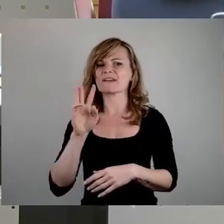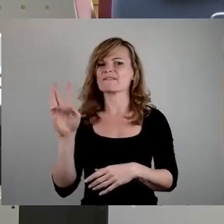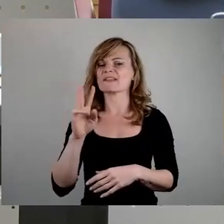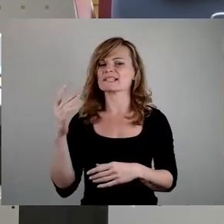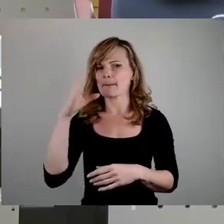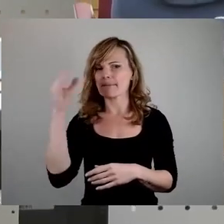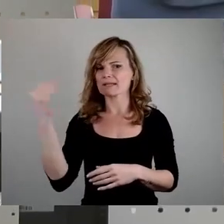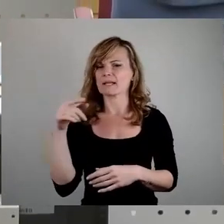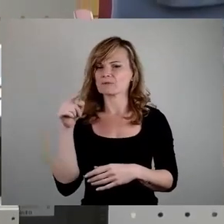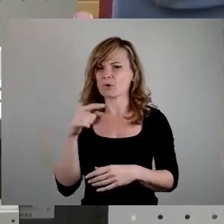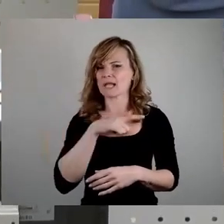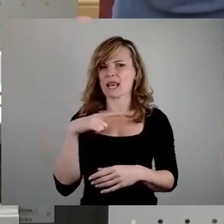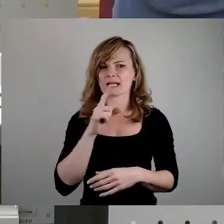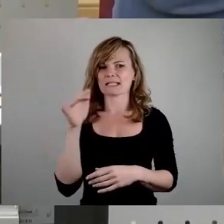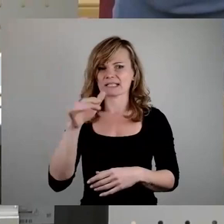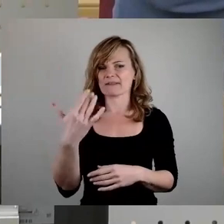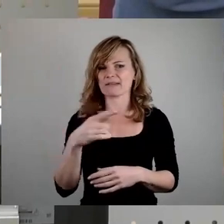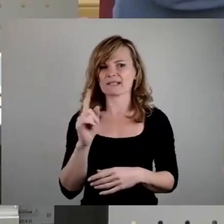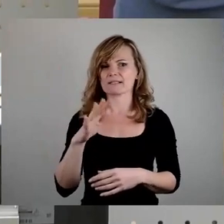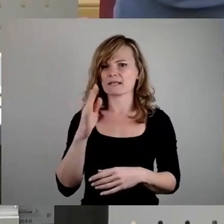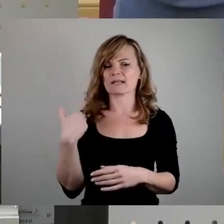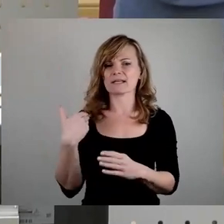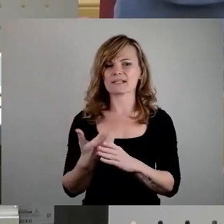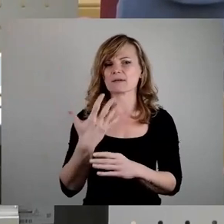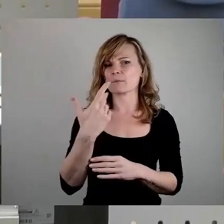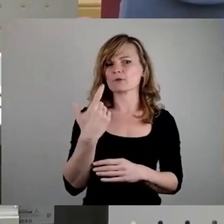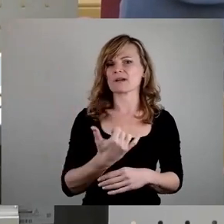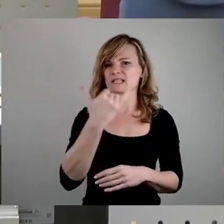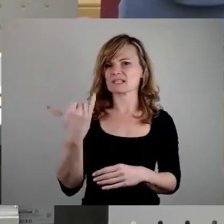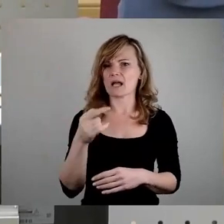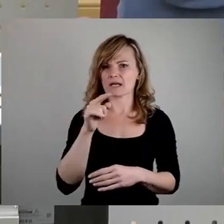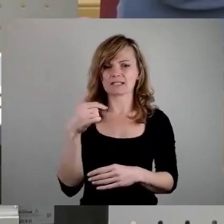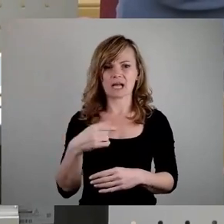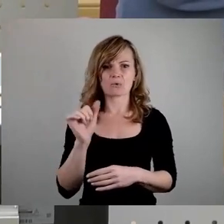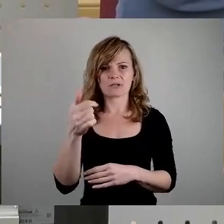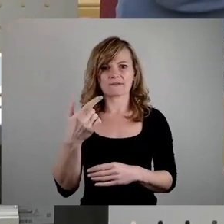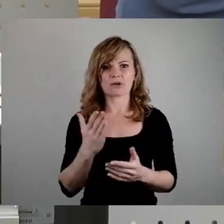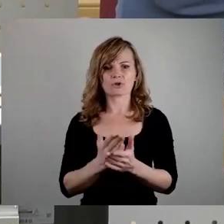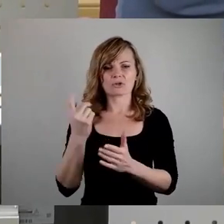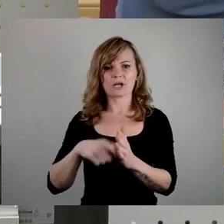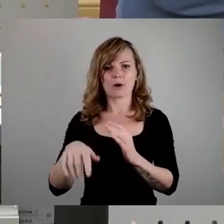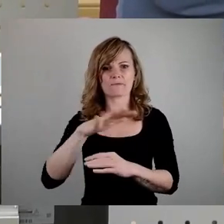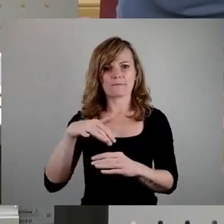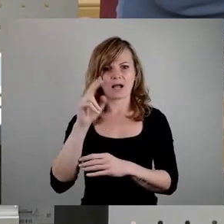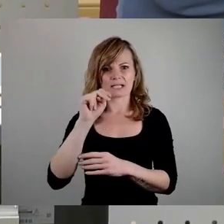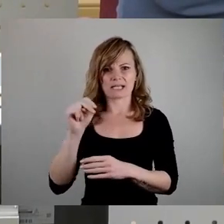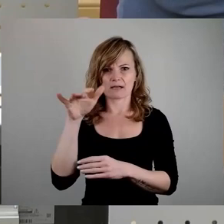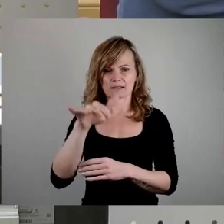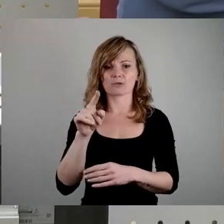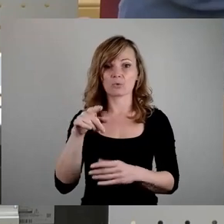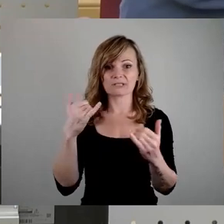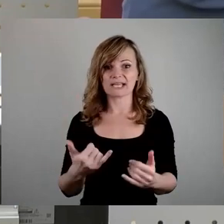mehr in dieser Ecke, wahrscheinlich seit mindestens 25 Jahren, weil so lange ungefähr steht der Kaufpark Nickern schon. Das, was dort jetzt